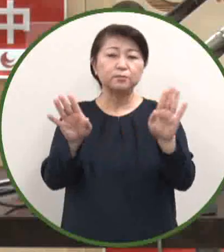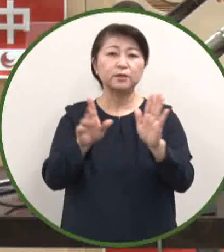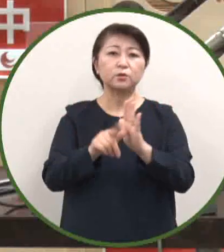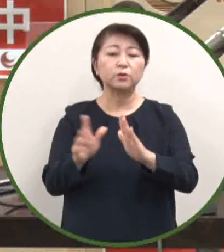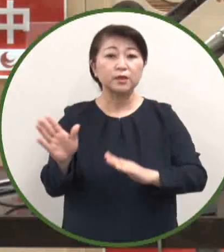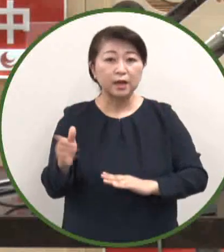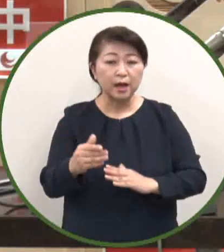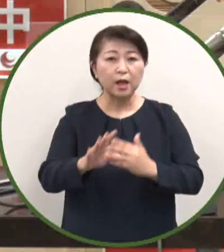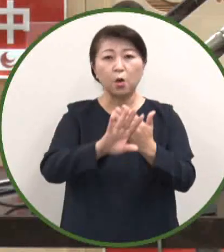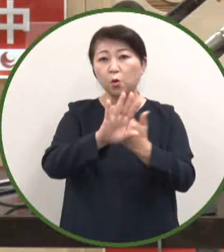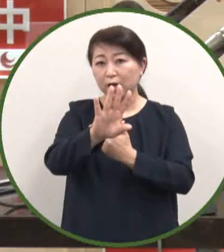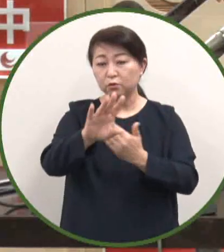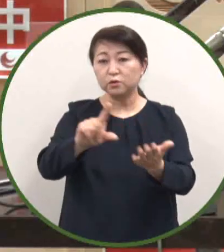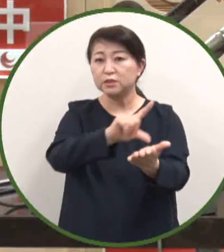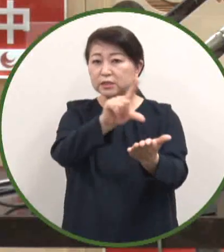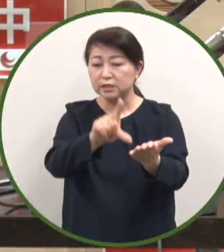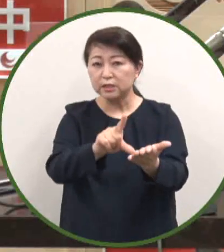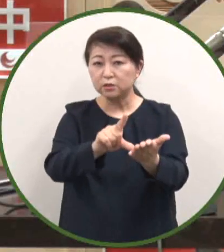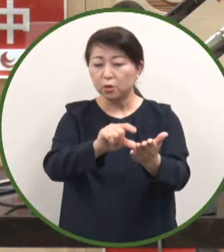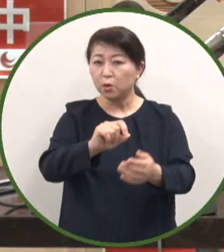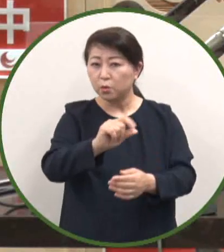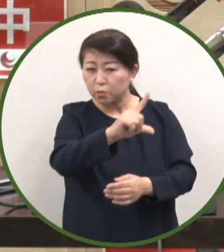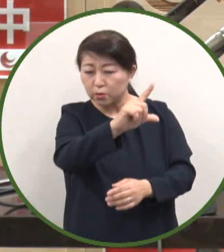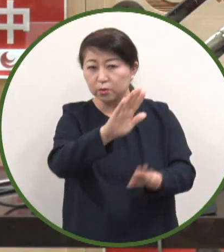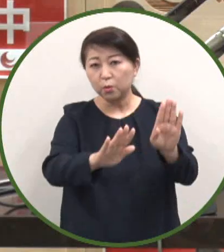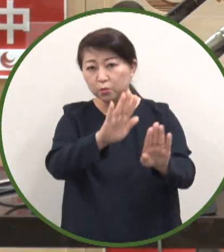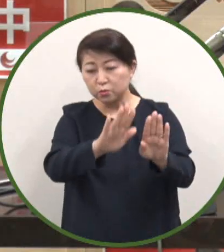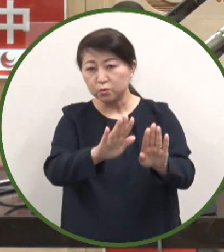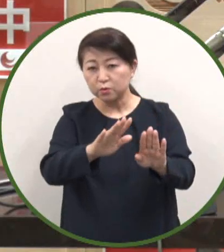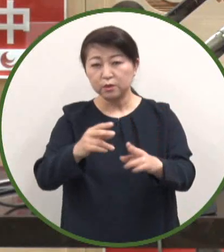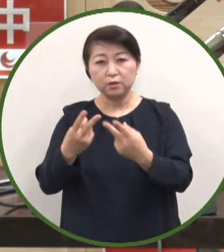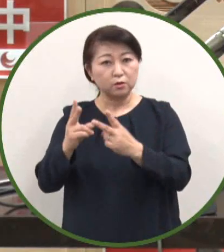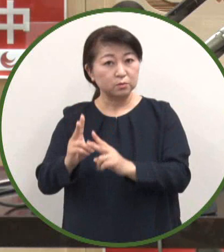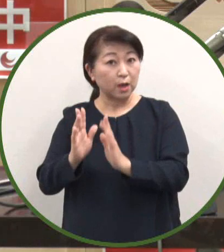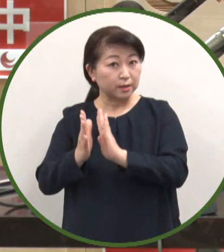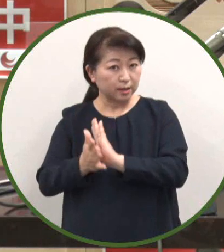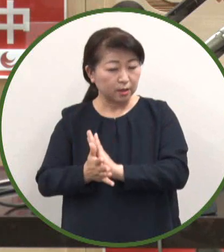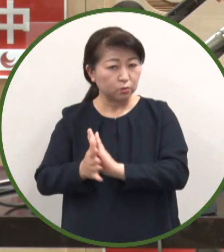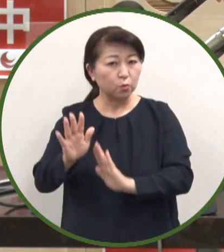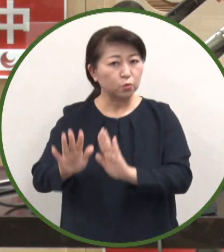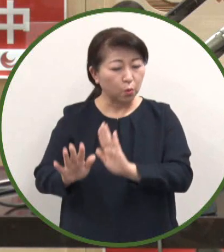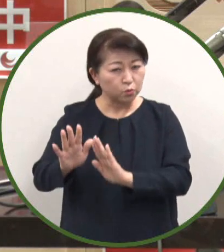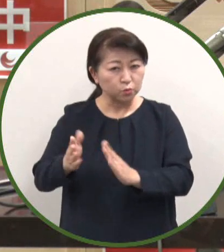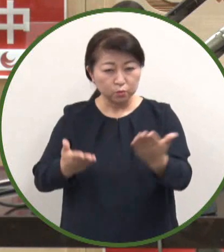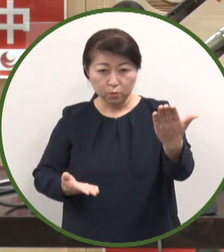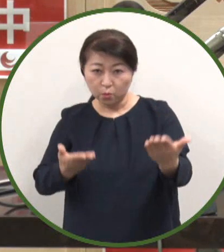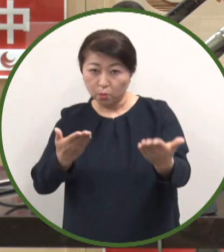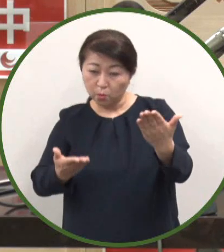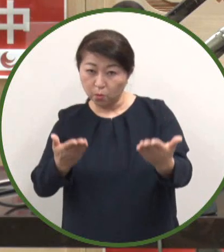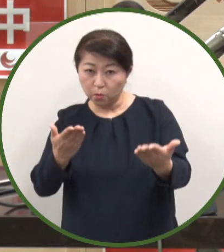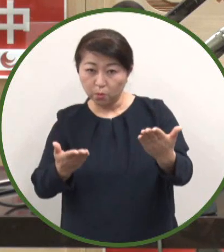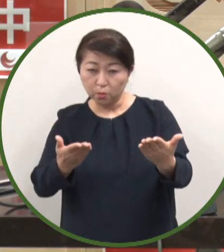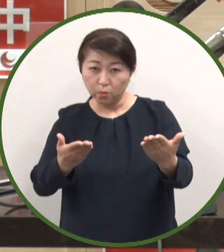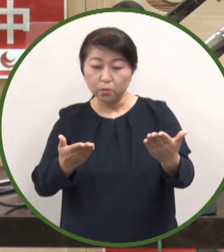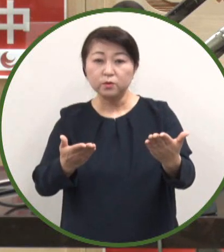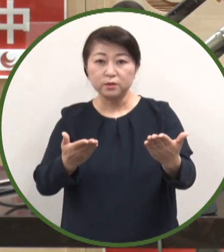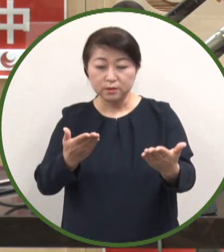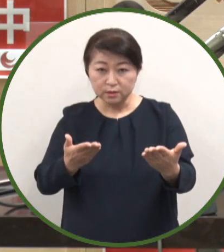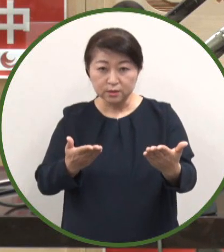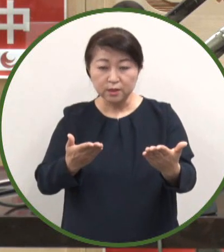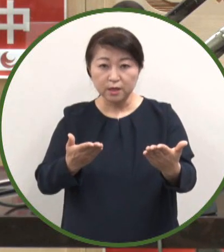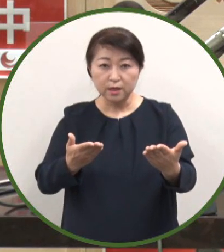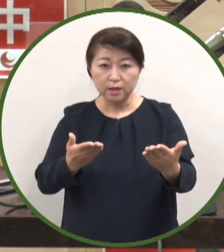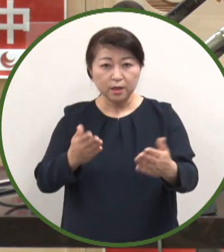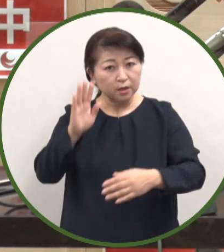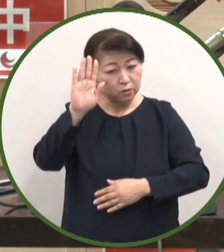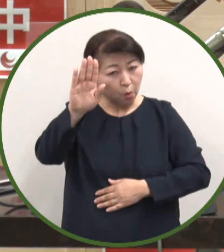治体の感染の増加スピードなどを参考にしまして、また足元の感染状況などを見